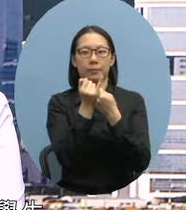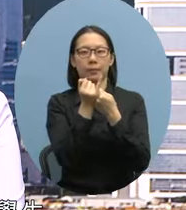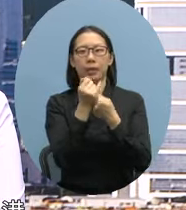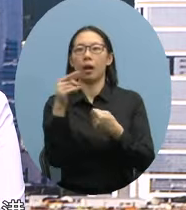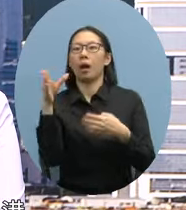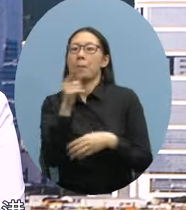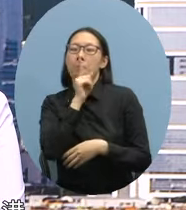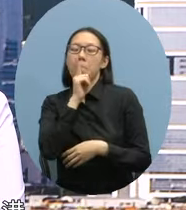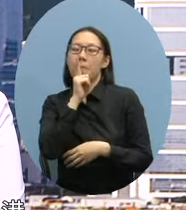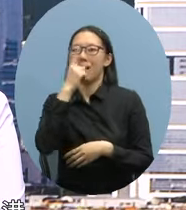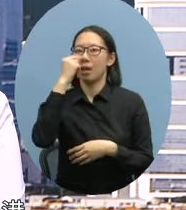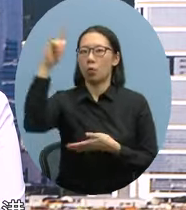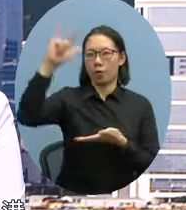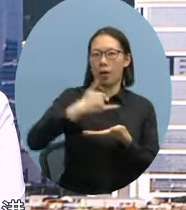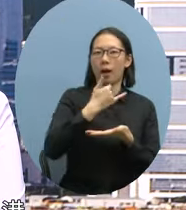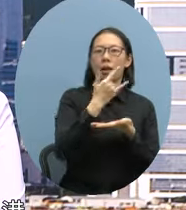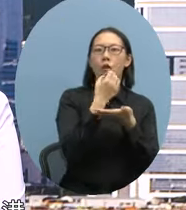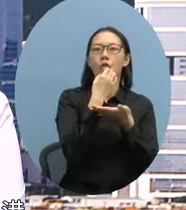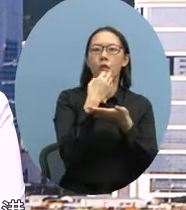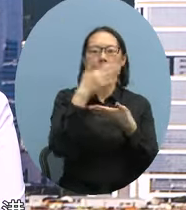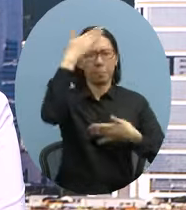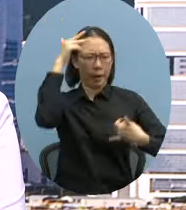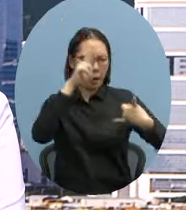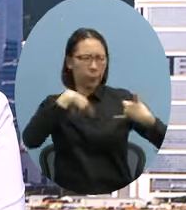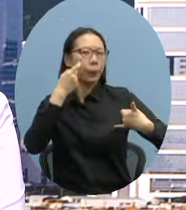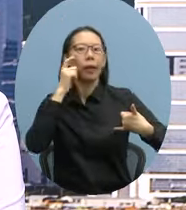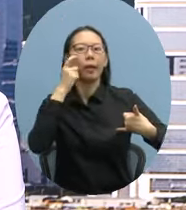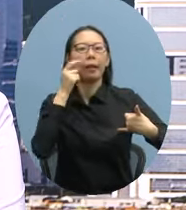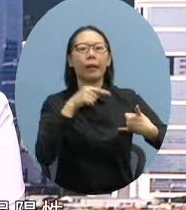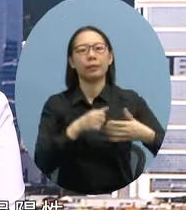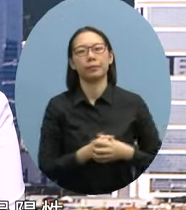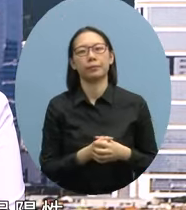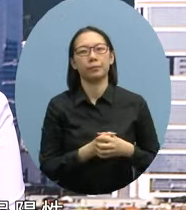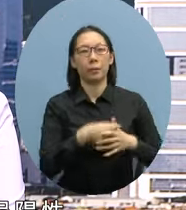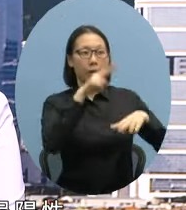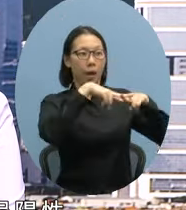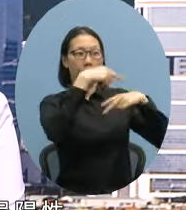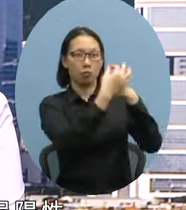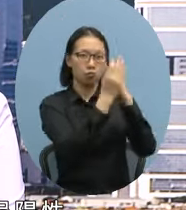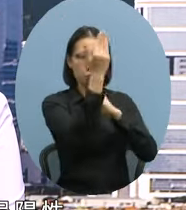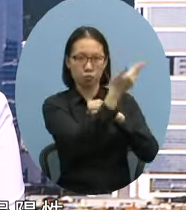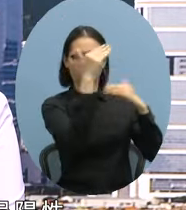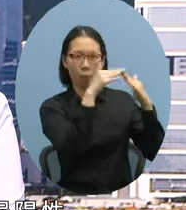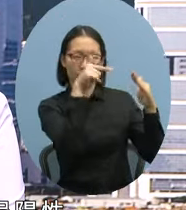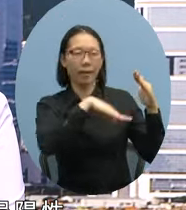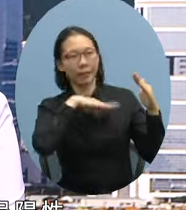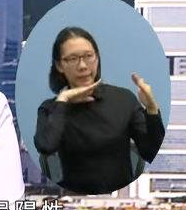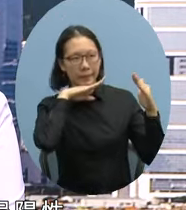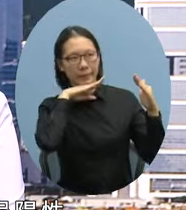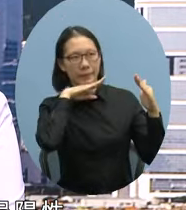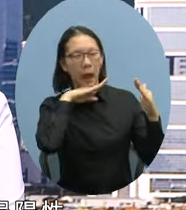啦，她就跟媽媽在英國回來香港這樣的，她就沒有病徵的，就是都是在亞博那裡